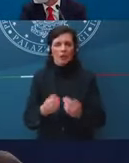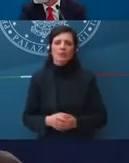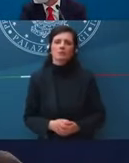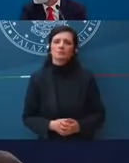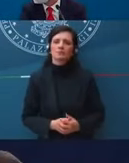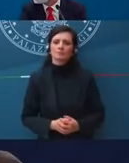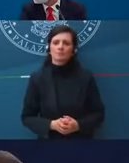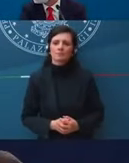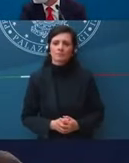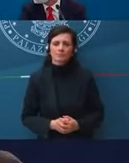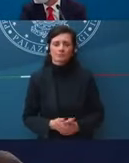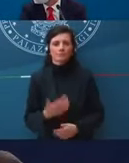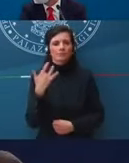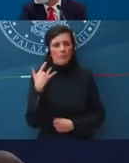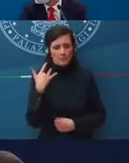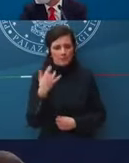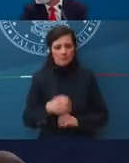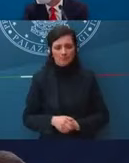Grazie.